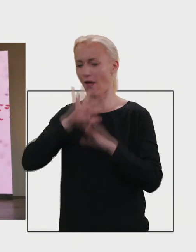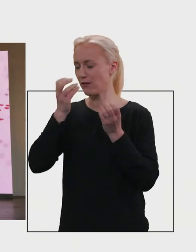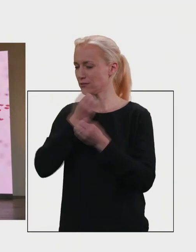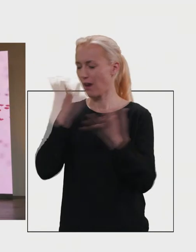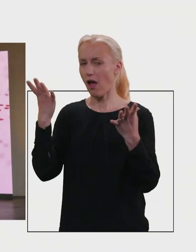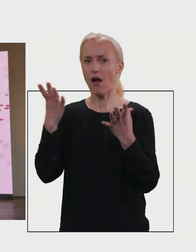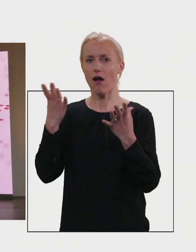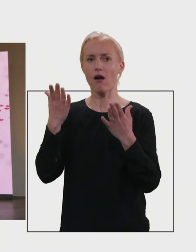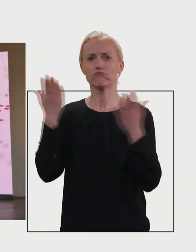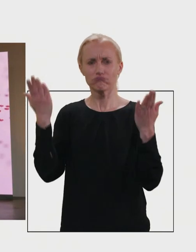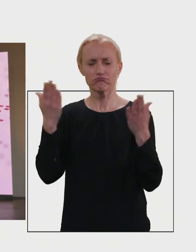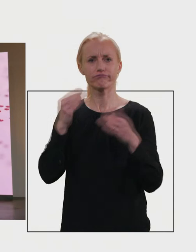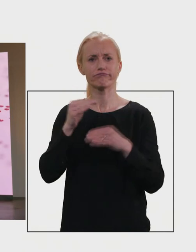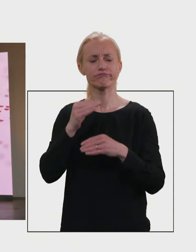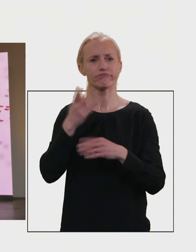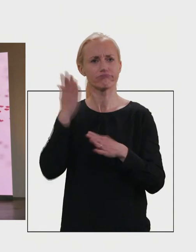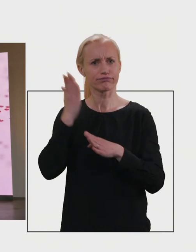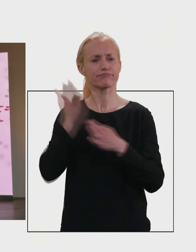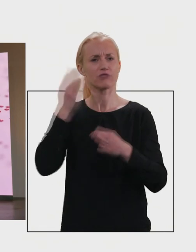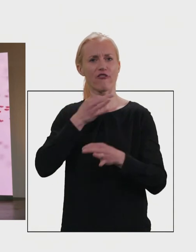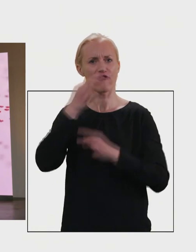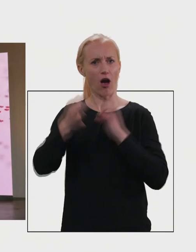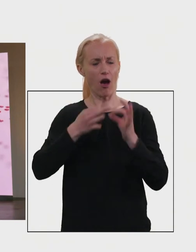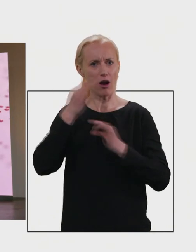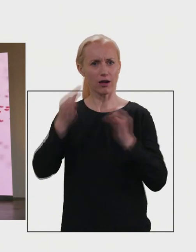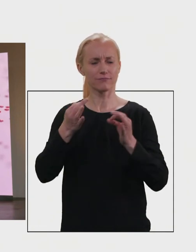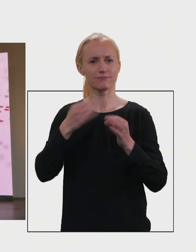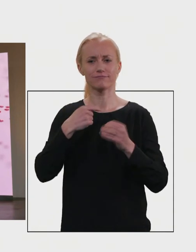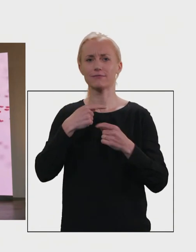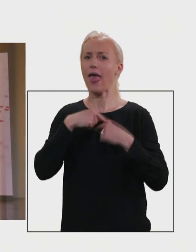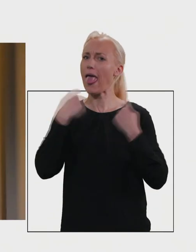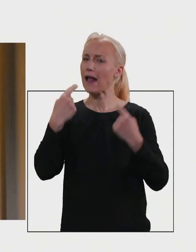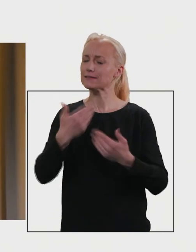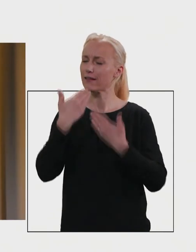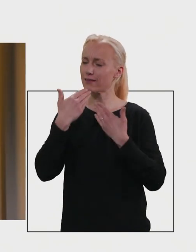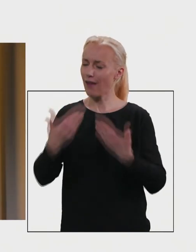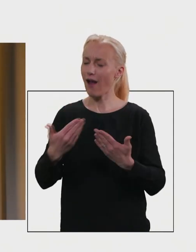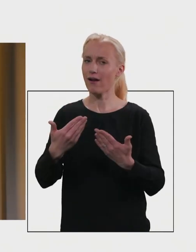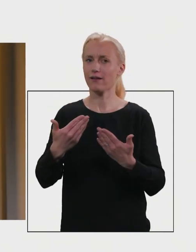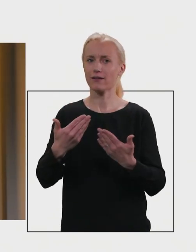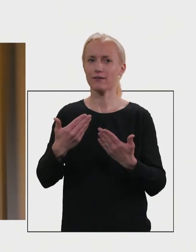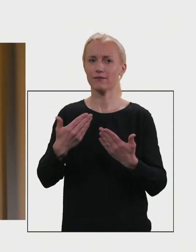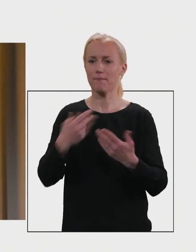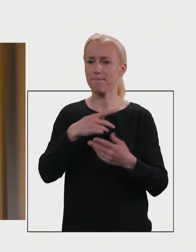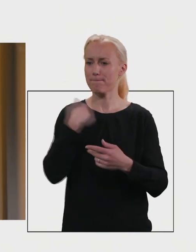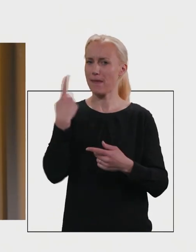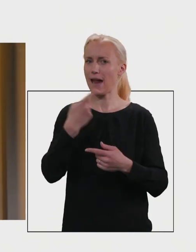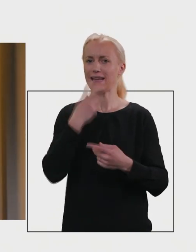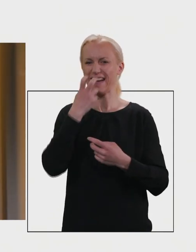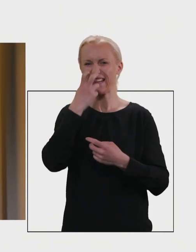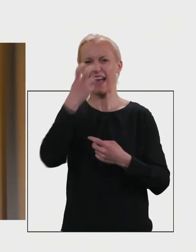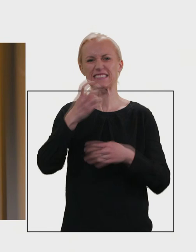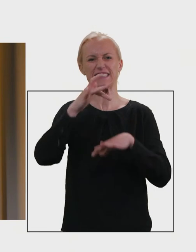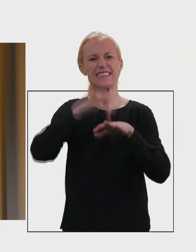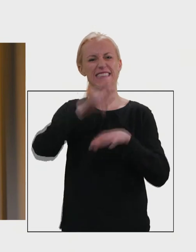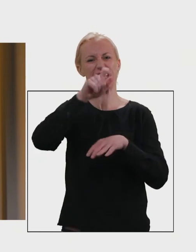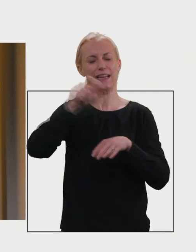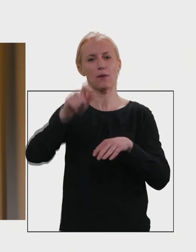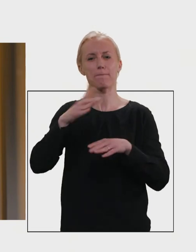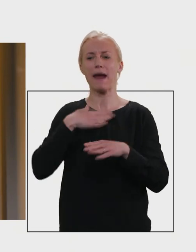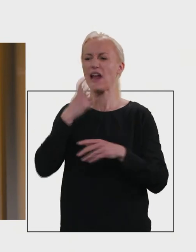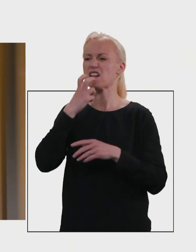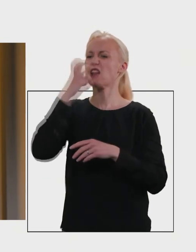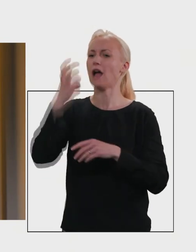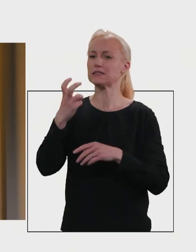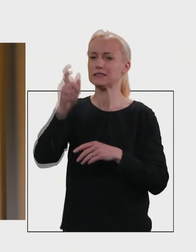war's mit den Fragen, die wir haben hier an dieser Stelle. Ich sage herzlichen Dank an meine Gästinnen und an meinen Gast, dass ich